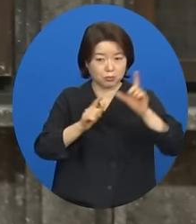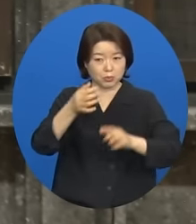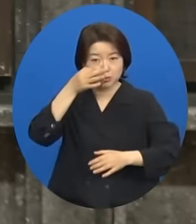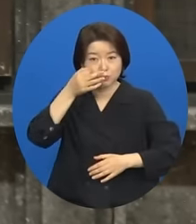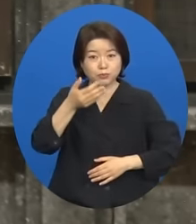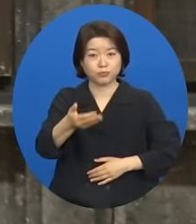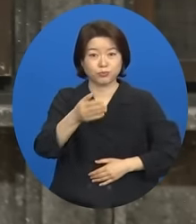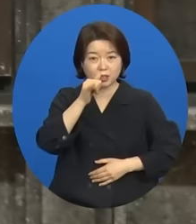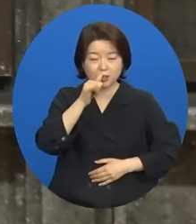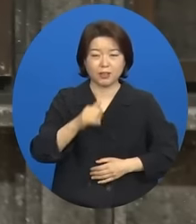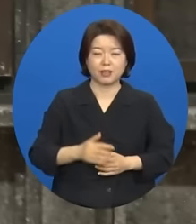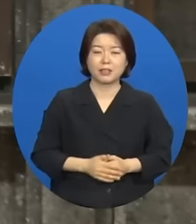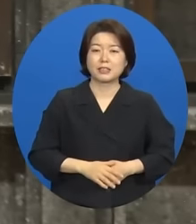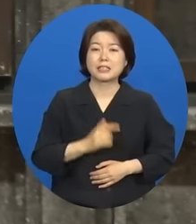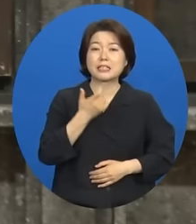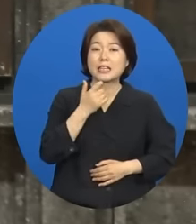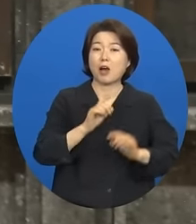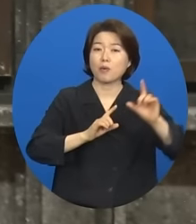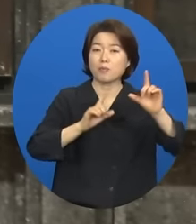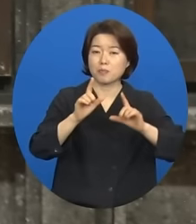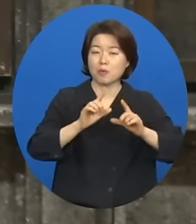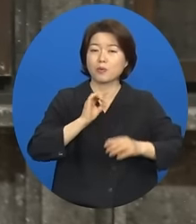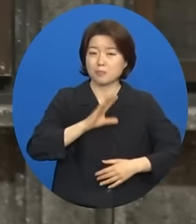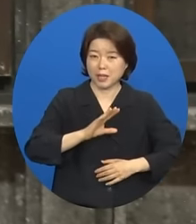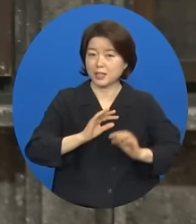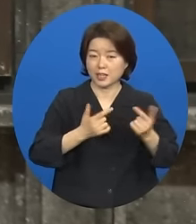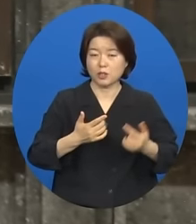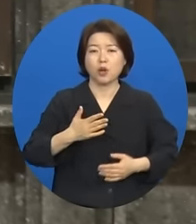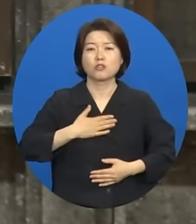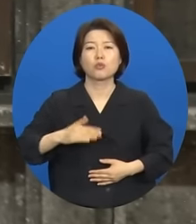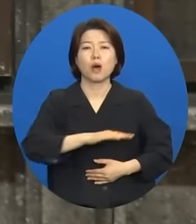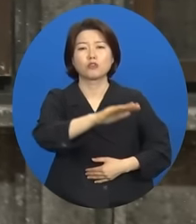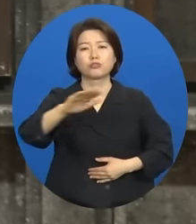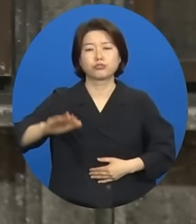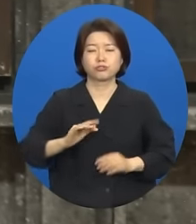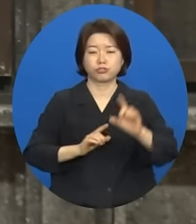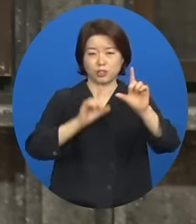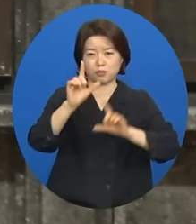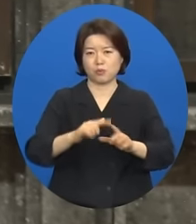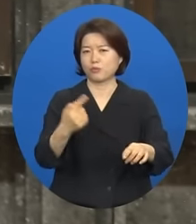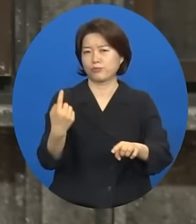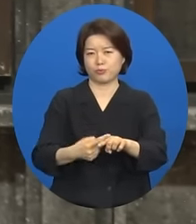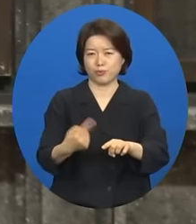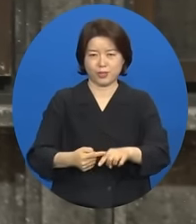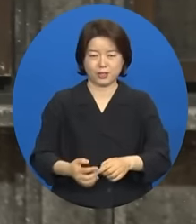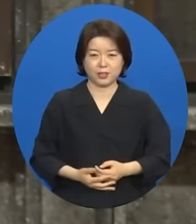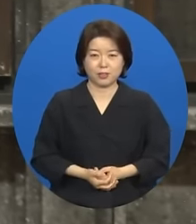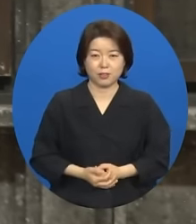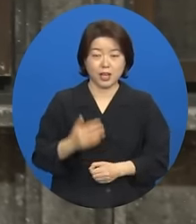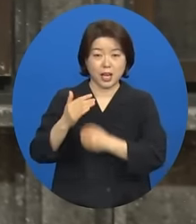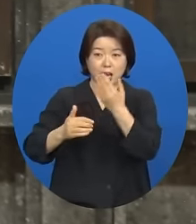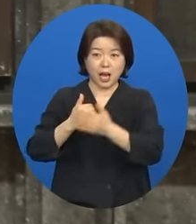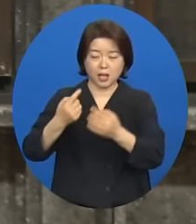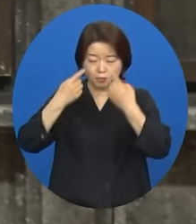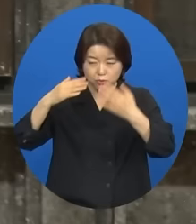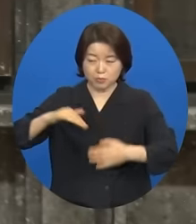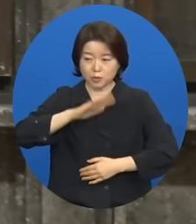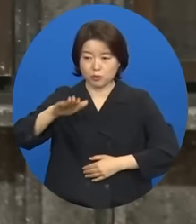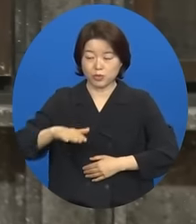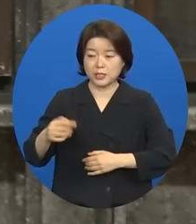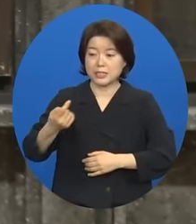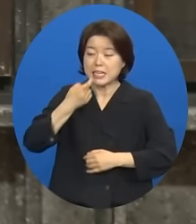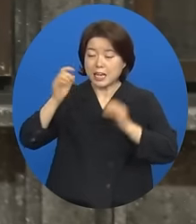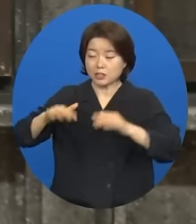근데 이것이 야곱만의 모습이 아니라 바로 저와 여러분들의 모습일 수 있다는 거예요. 하나님이 우리에게 분명히 마하나임을